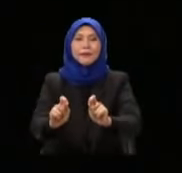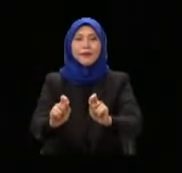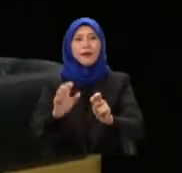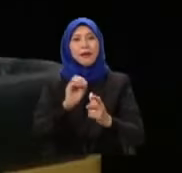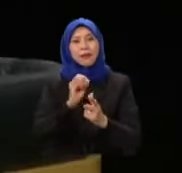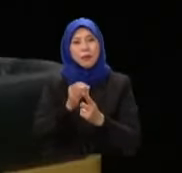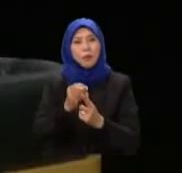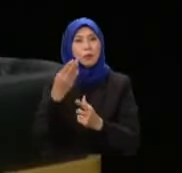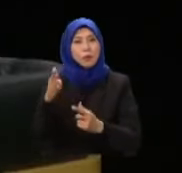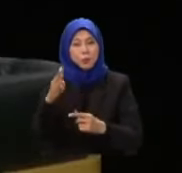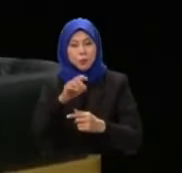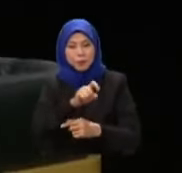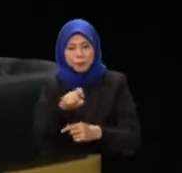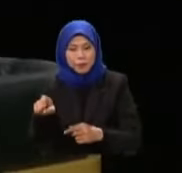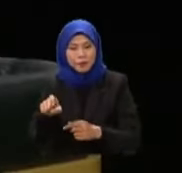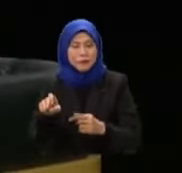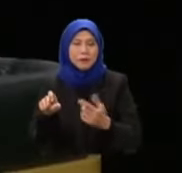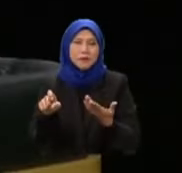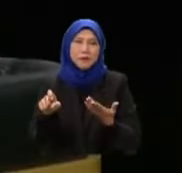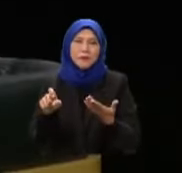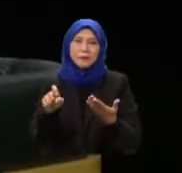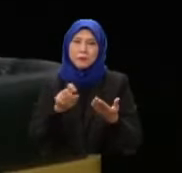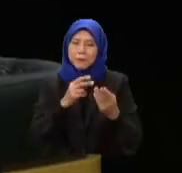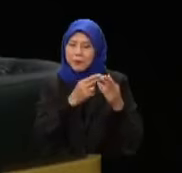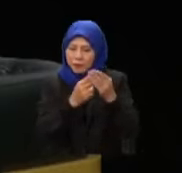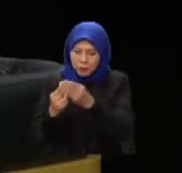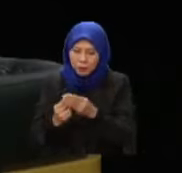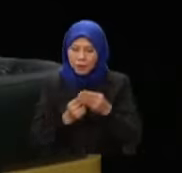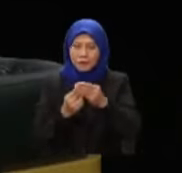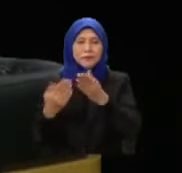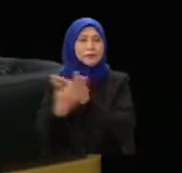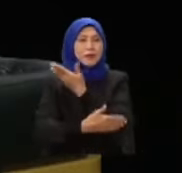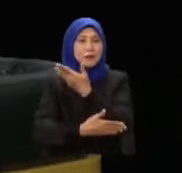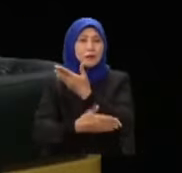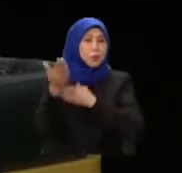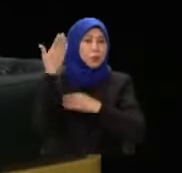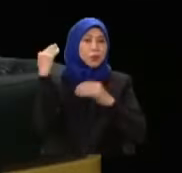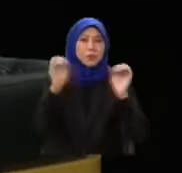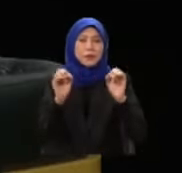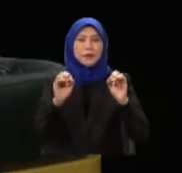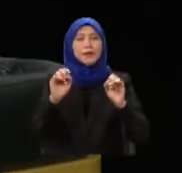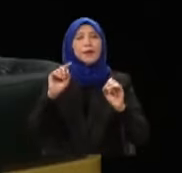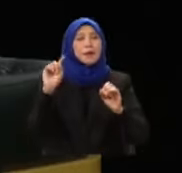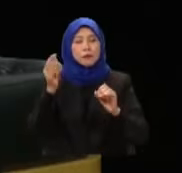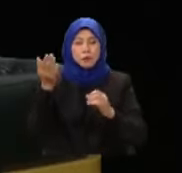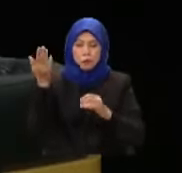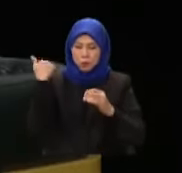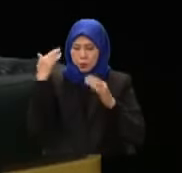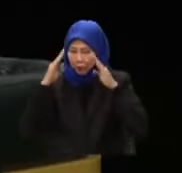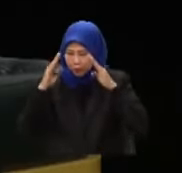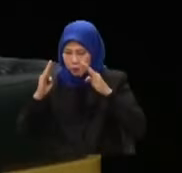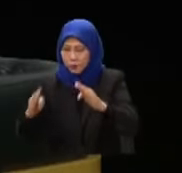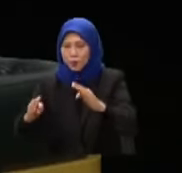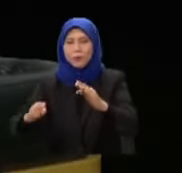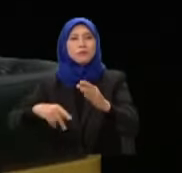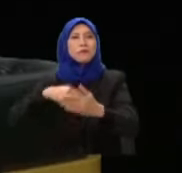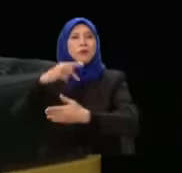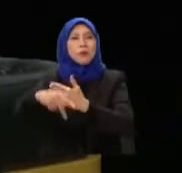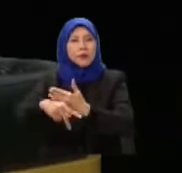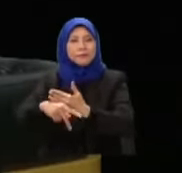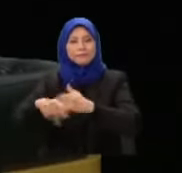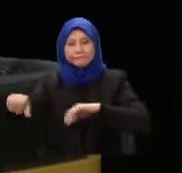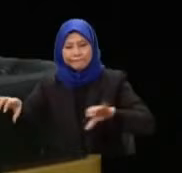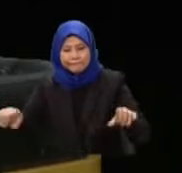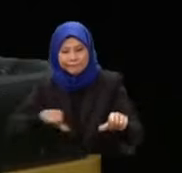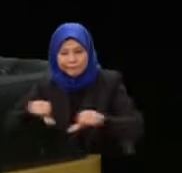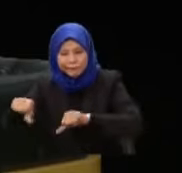perpaduan negara tidak adil dia lebih kepada dikepalai kepada pelaksanaan program-program yang berkaitan dengan